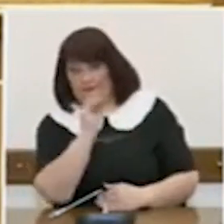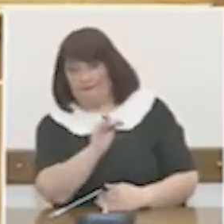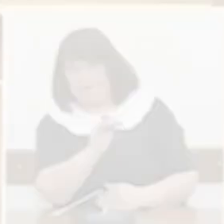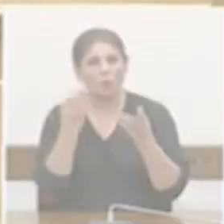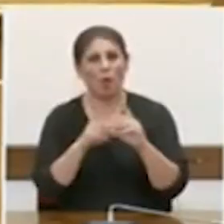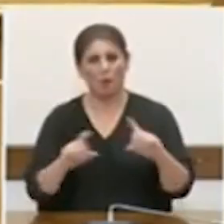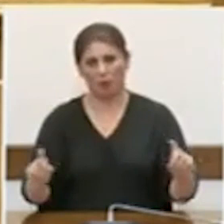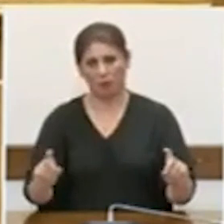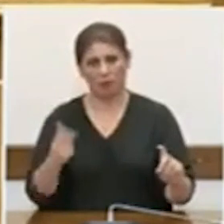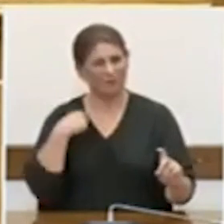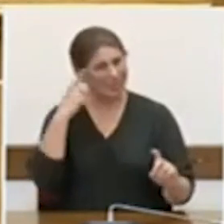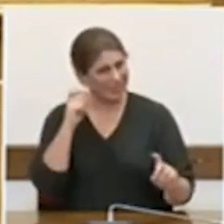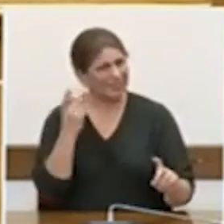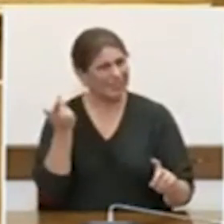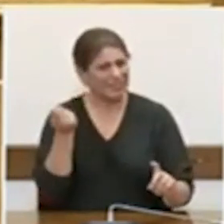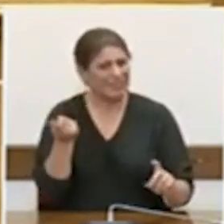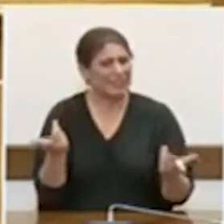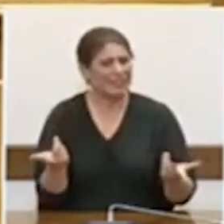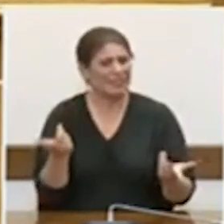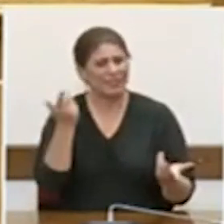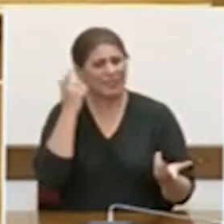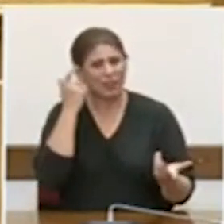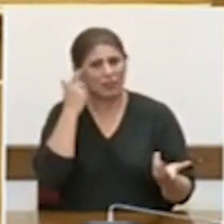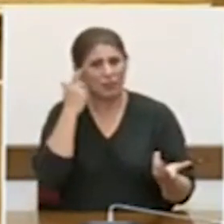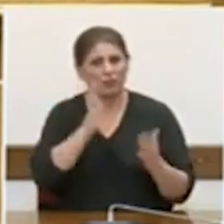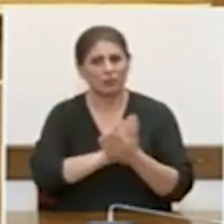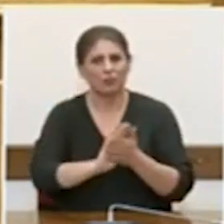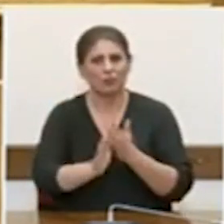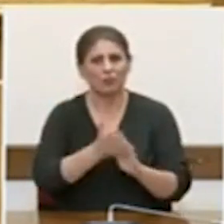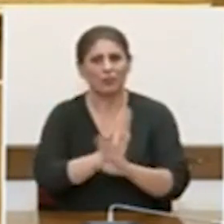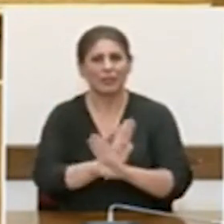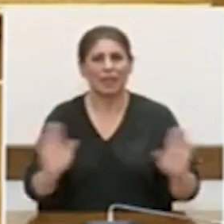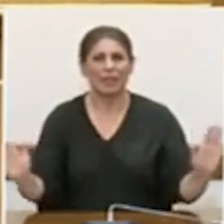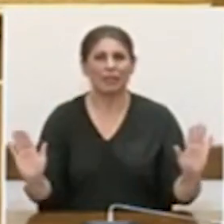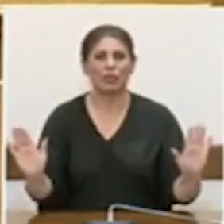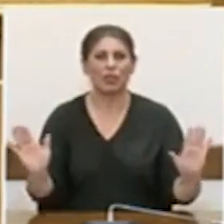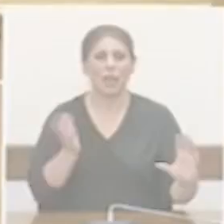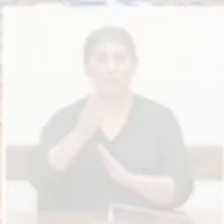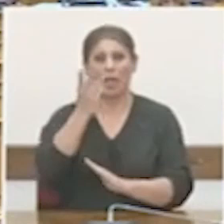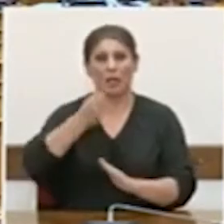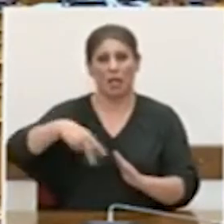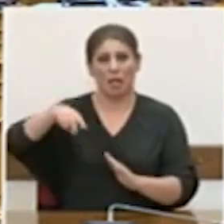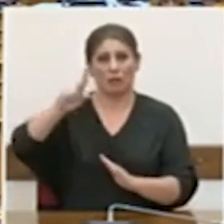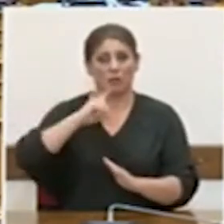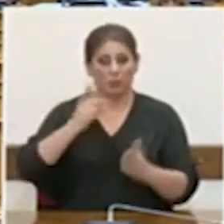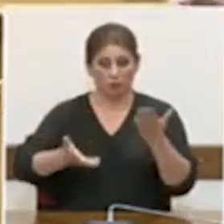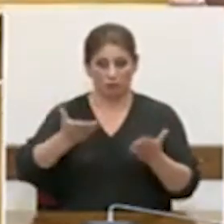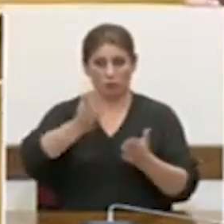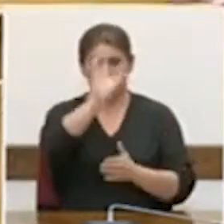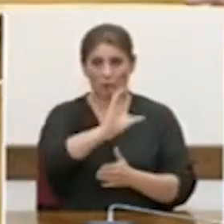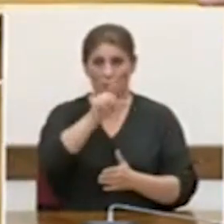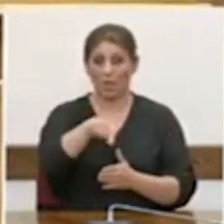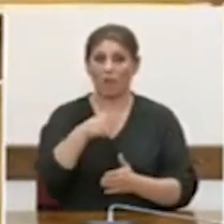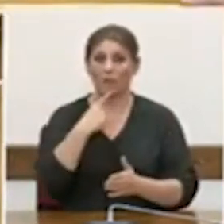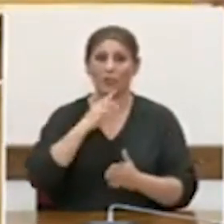κυρία Φοντερ Λάιεν. Τελείωσαν τα επικοινωνιακά χαρτιά. Αποτυχημένο το τρίκ της επιστολής κύριε Μητσοτάκη. Αυτή είναι η πρωτιά του